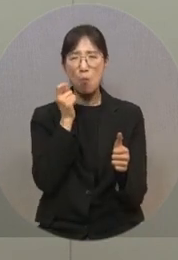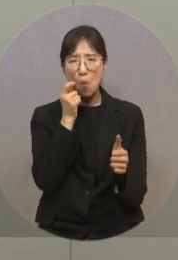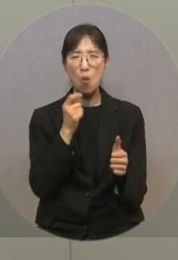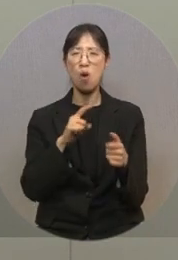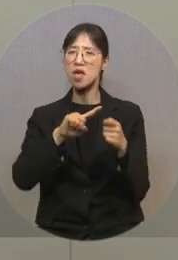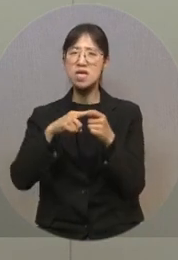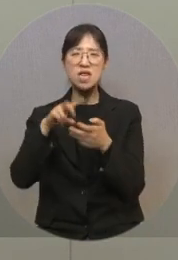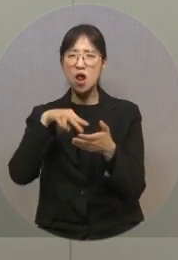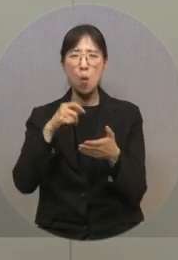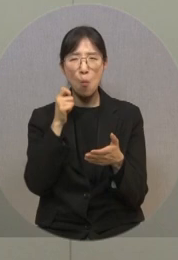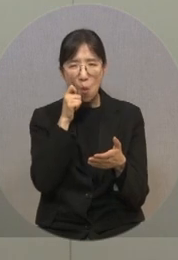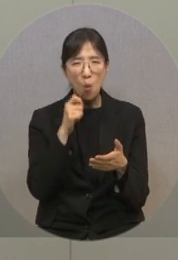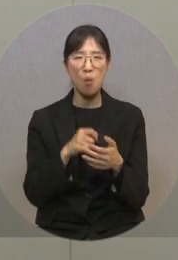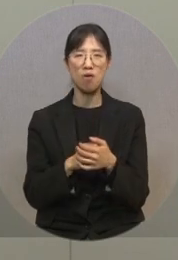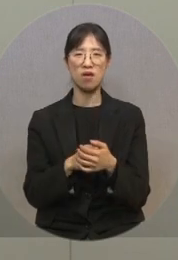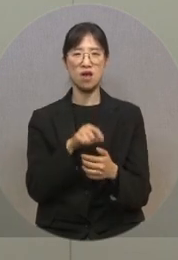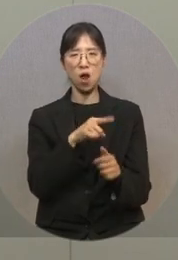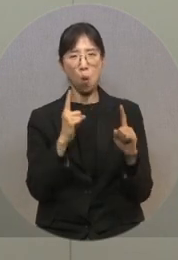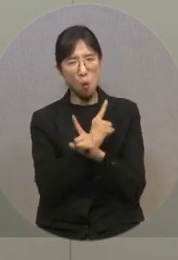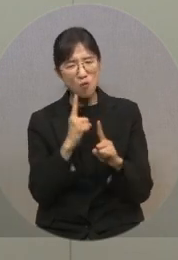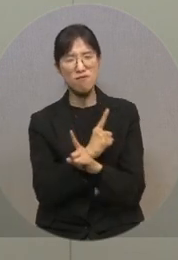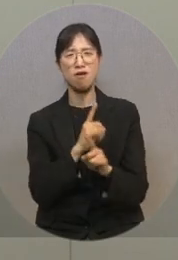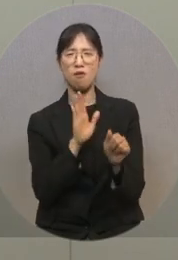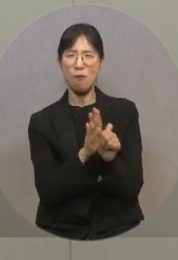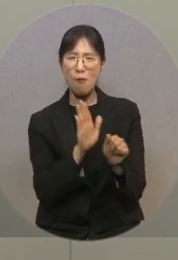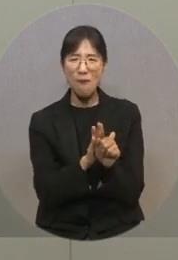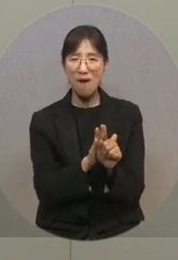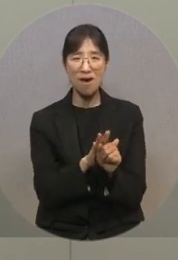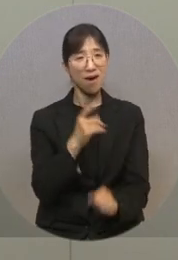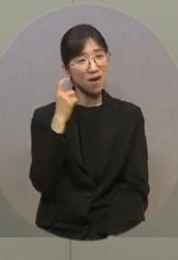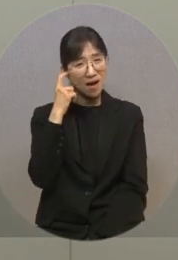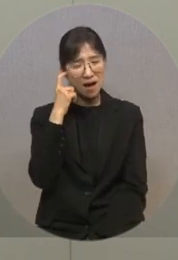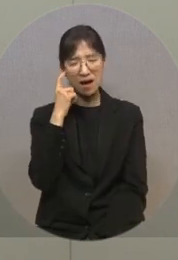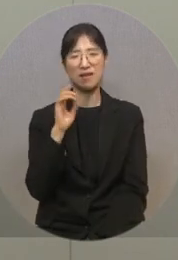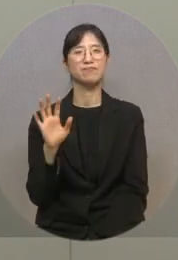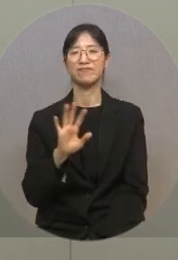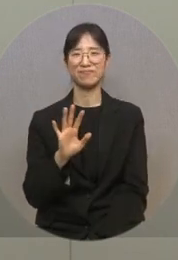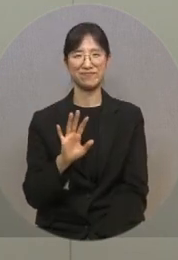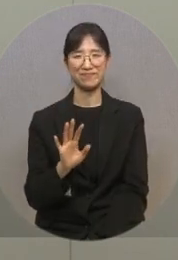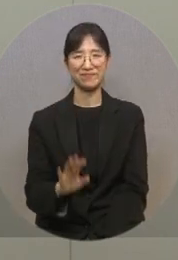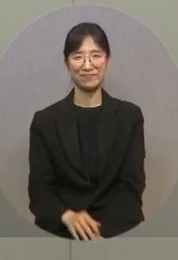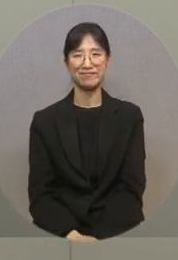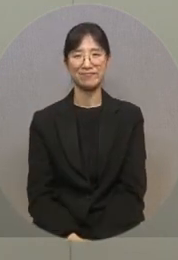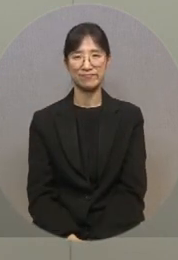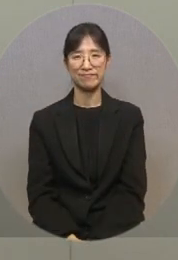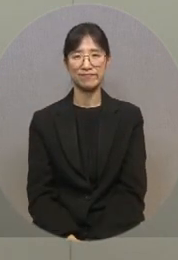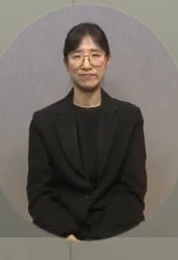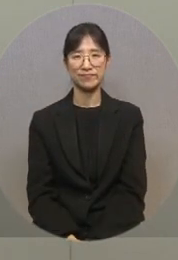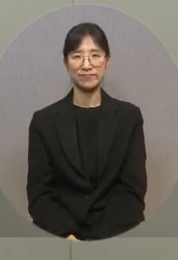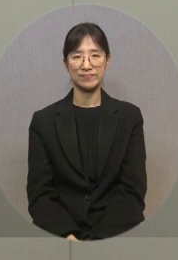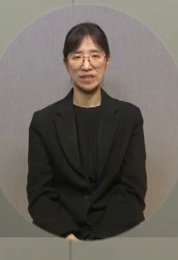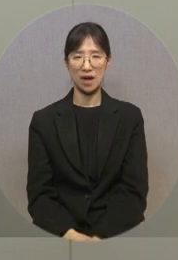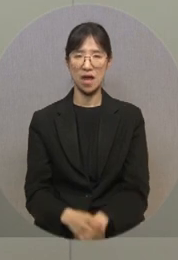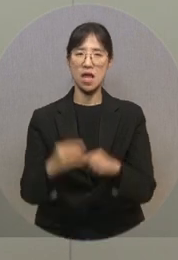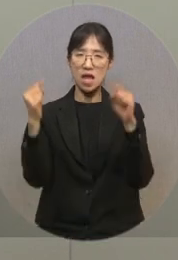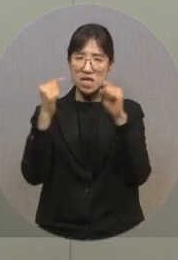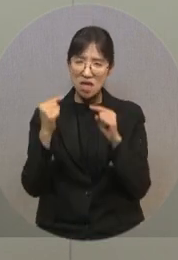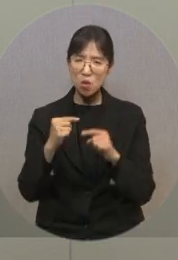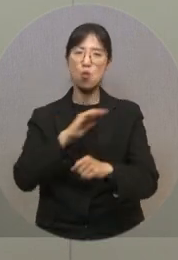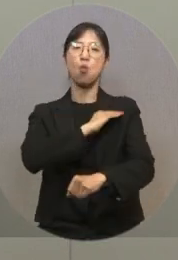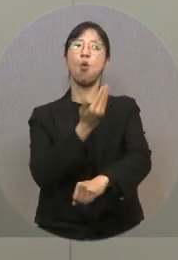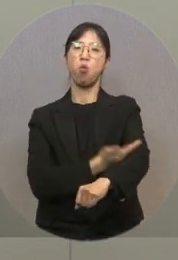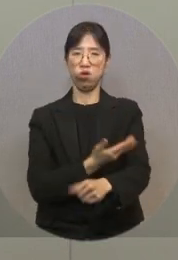못 읽어, 그러니까 이거를 고쳐야 돼, 치료해야 돼라고 하는 거는 지양하는 입장이거든요. 그래서 의사소통의 권리라는